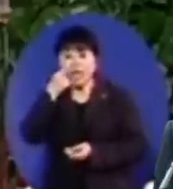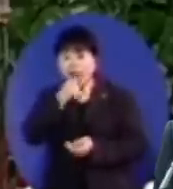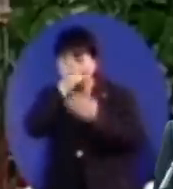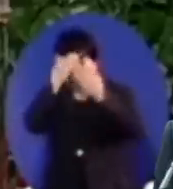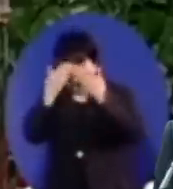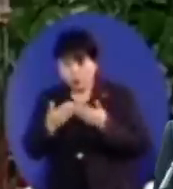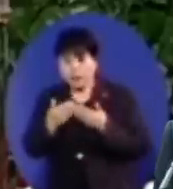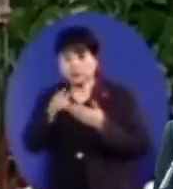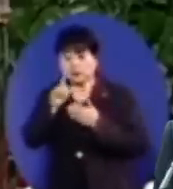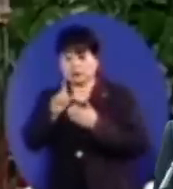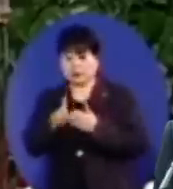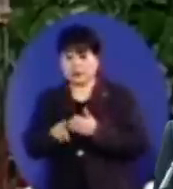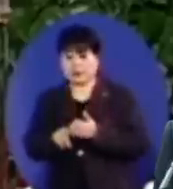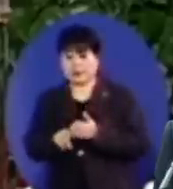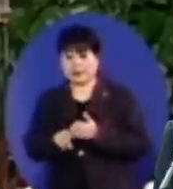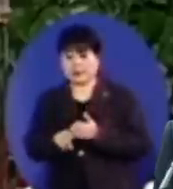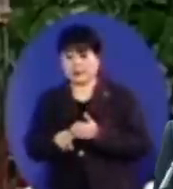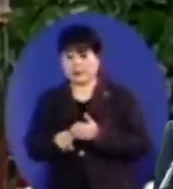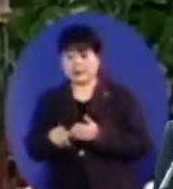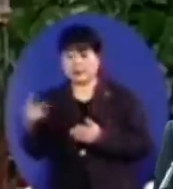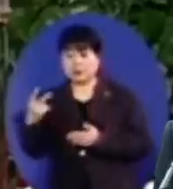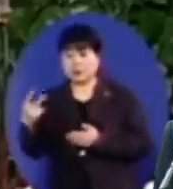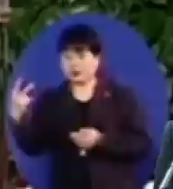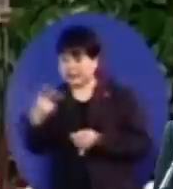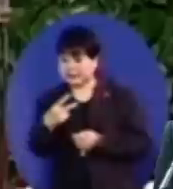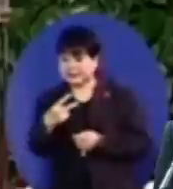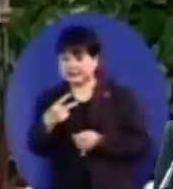갇히듯 그리고 다시